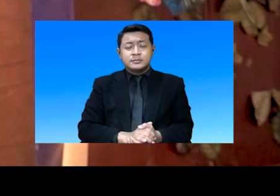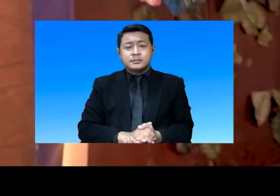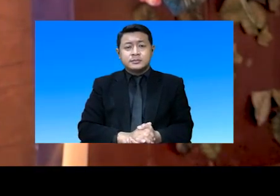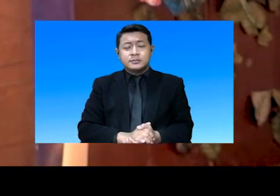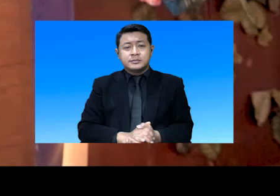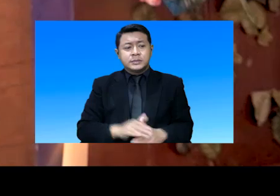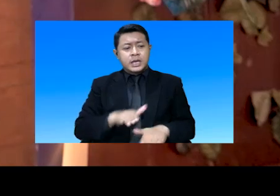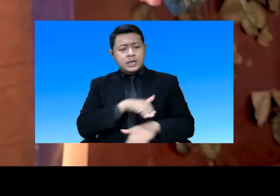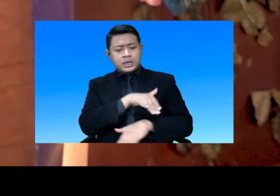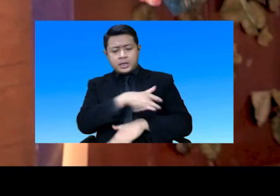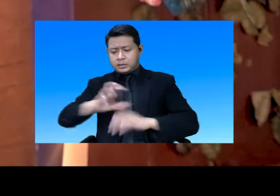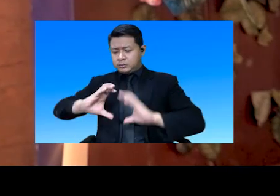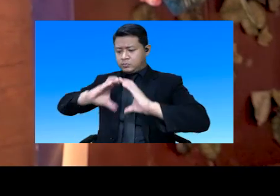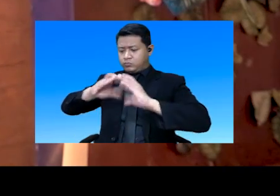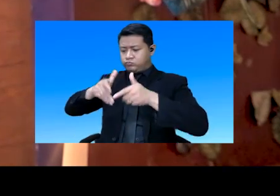di atas bumi ini